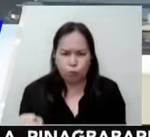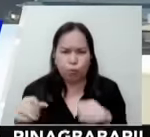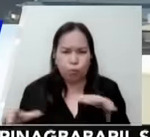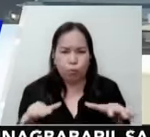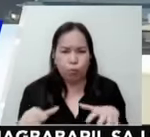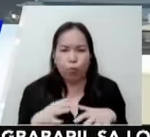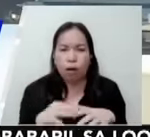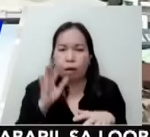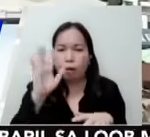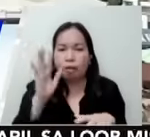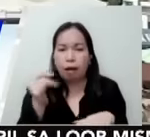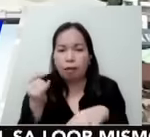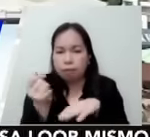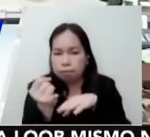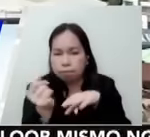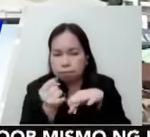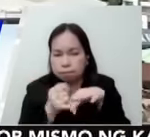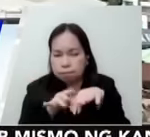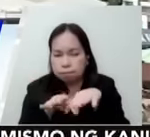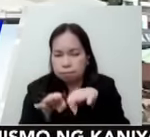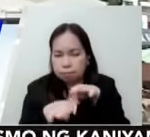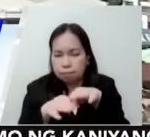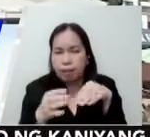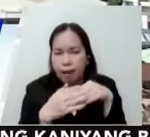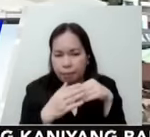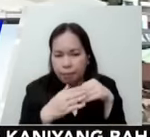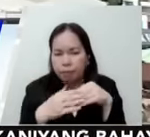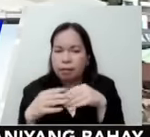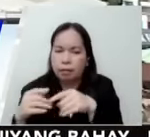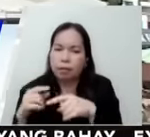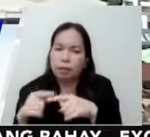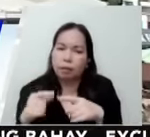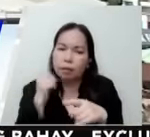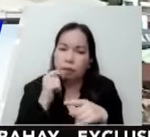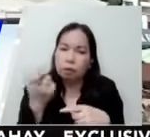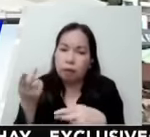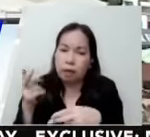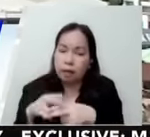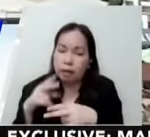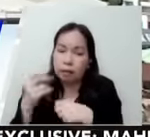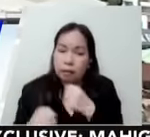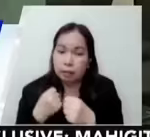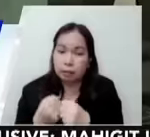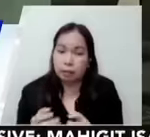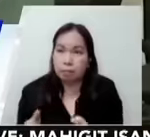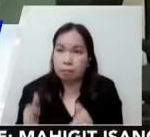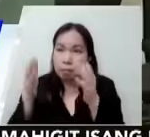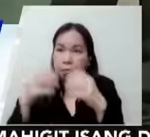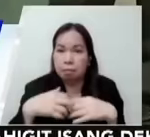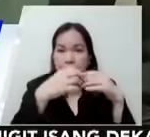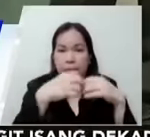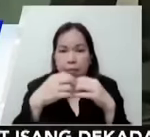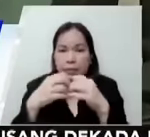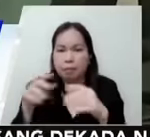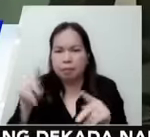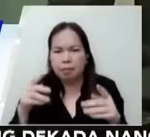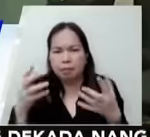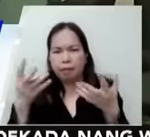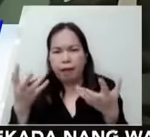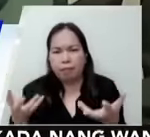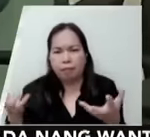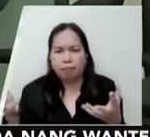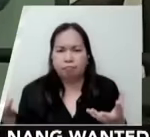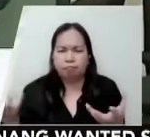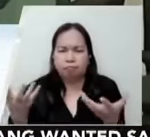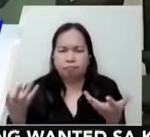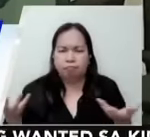ito at taon-taon, padami ng padami ang mga matataas na gusali at lumalaki ang populasyon sa mga lugar na ito. Pero sabi ng FIVOX, may